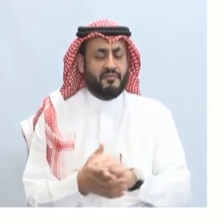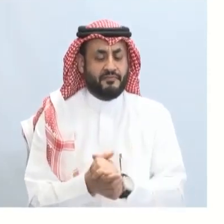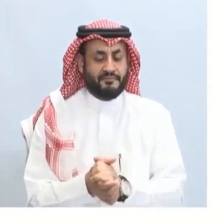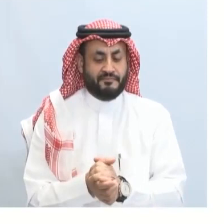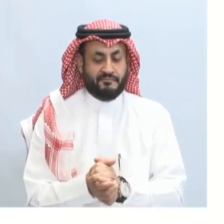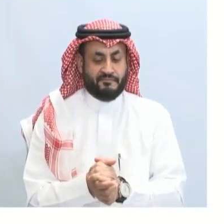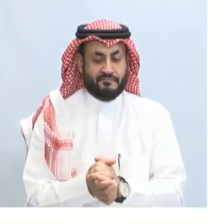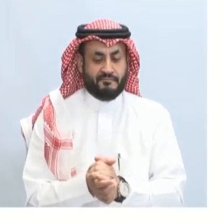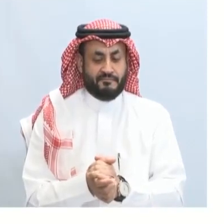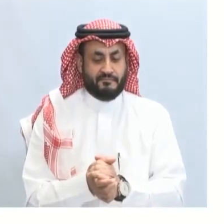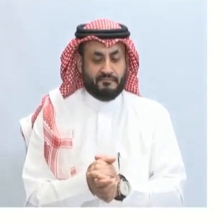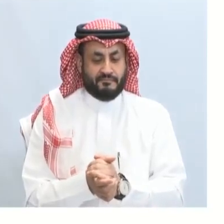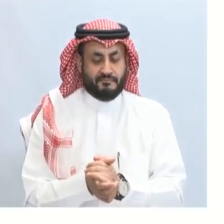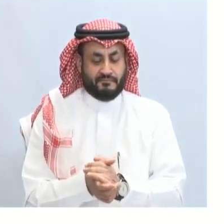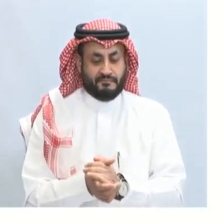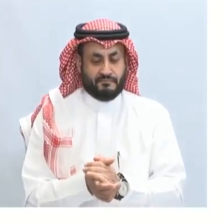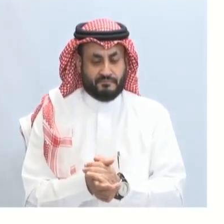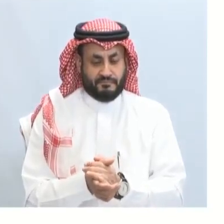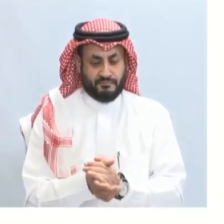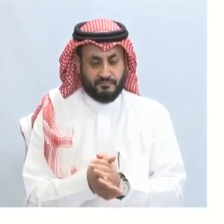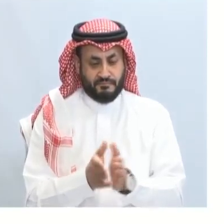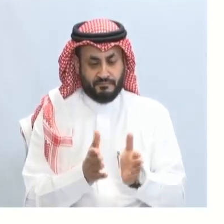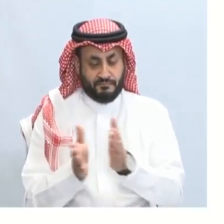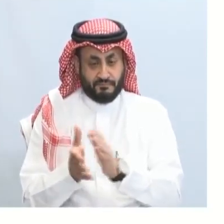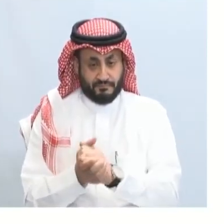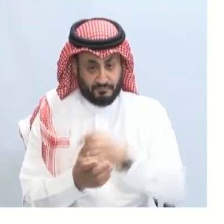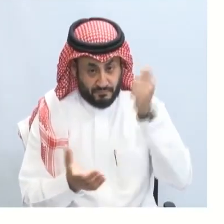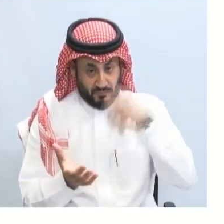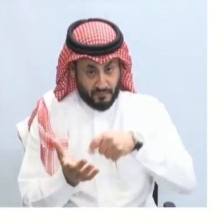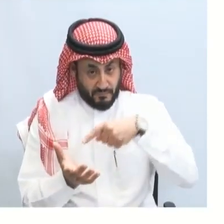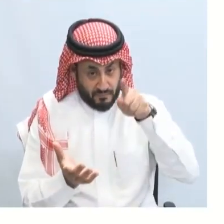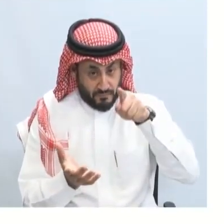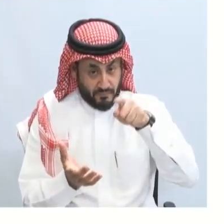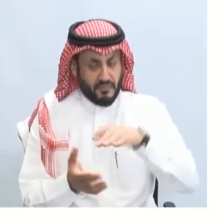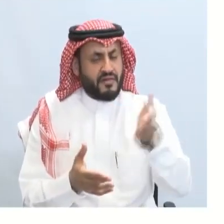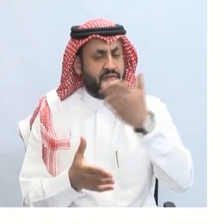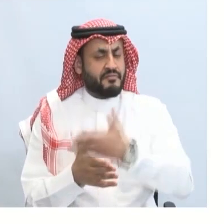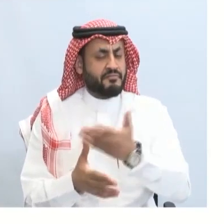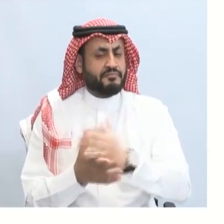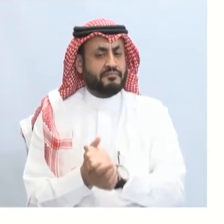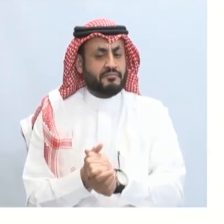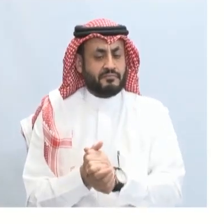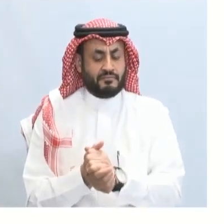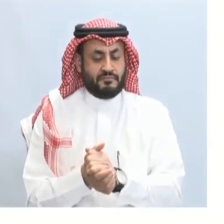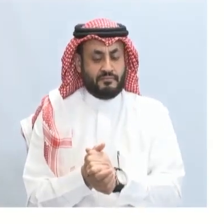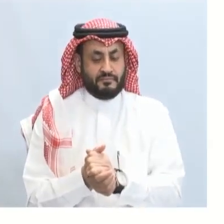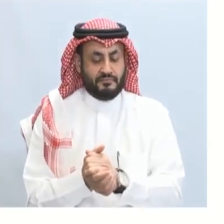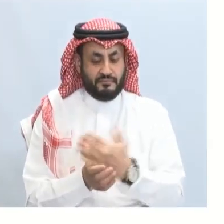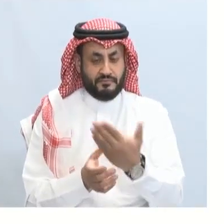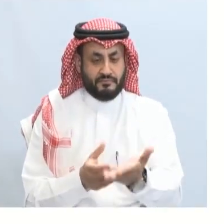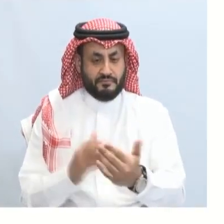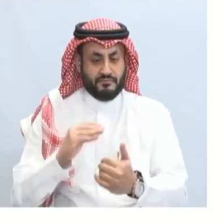كانت ننتقل الان هل حكم القاضي حكما عادلا ولماذا بارك